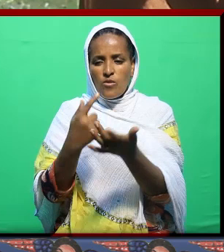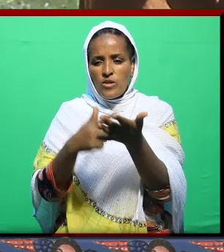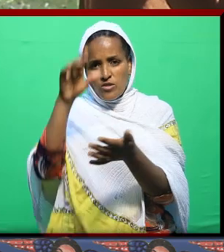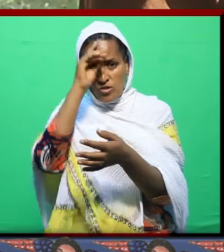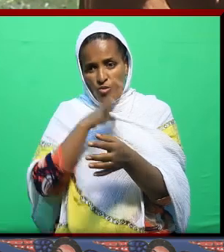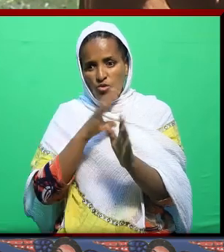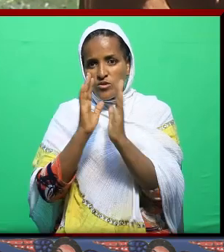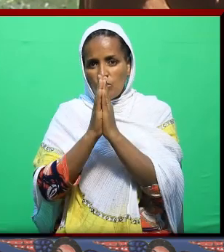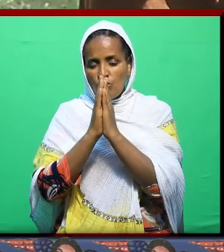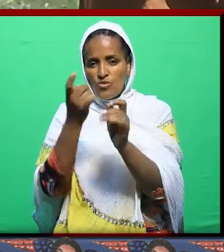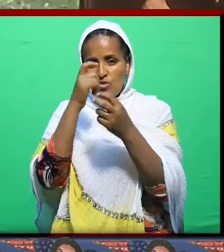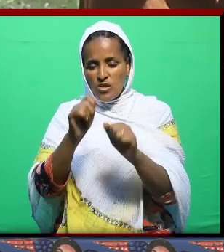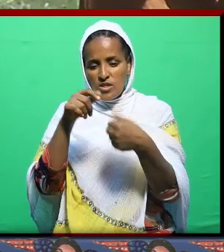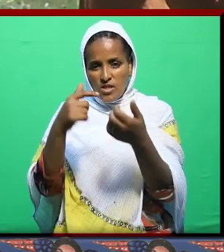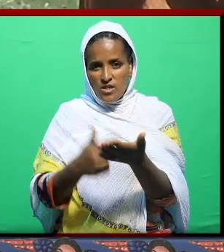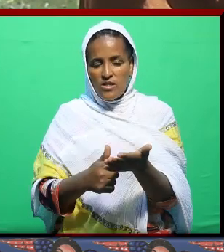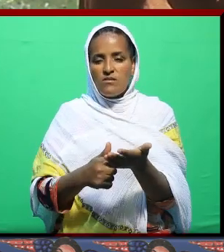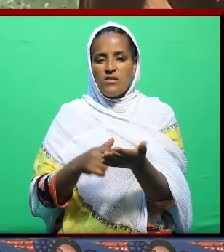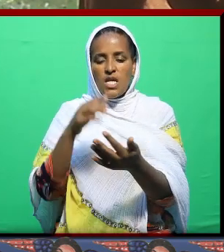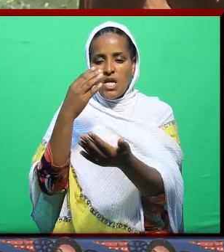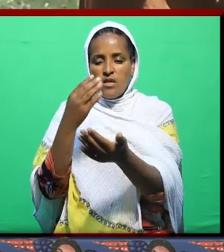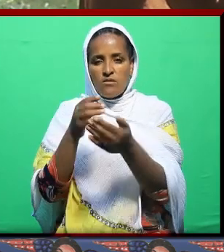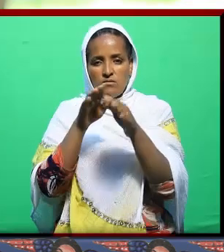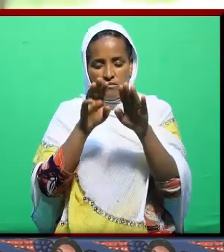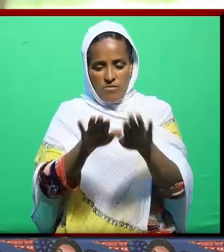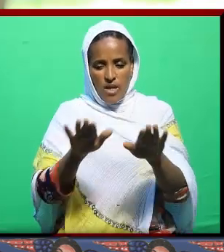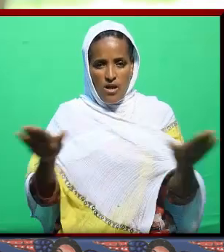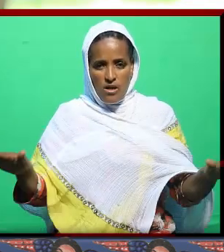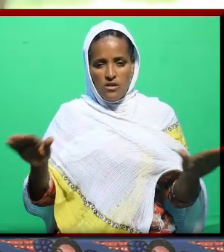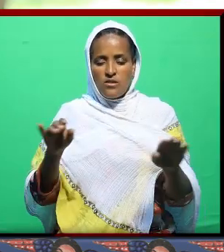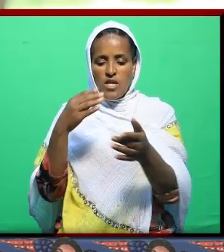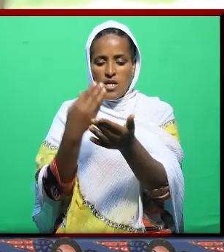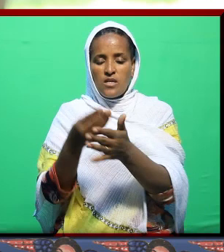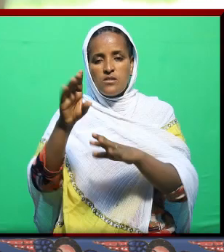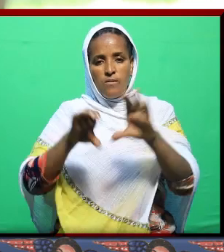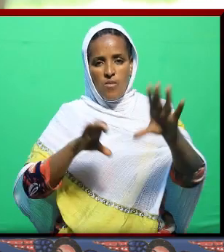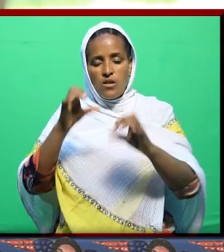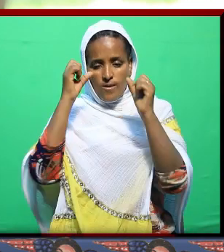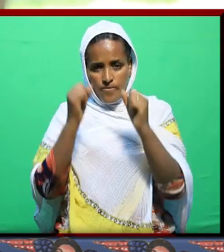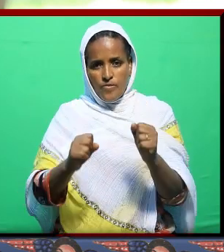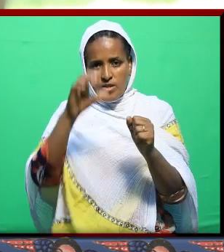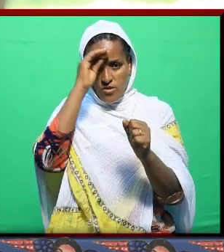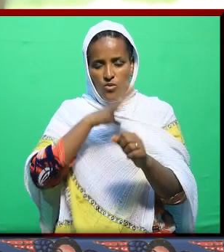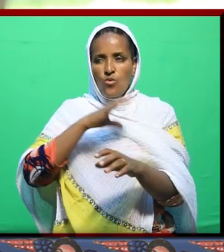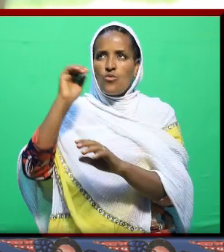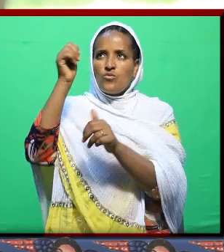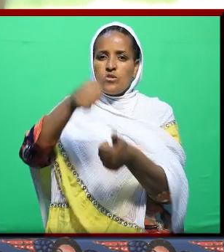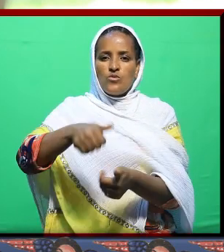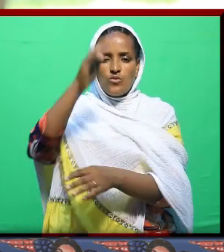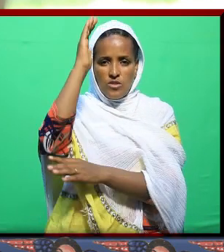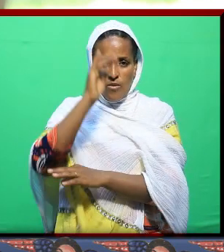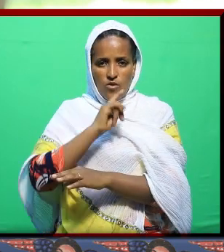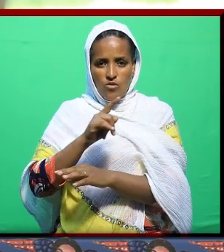የሚገርመው በእነዚህ ሰዎች ጸሎት ነው ስለዚህ ጽማዊን ገንዘብ የሚያደርግ ሰው ወይም ያደረገ ማድረግ የሚችለው